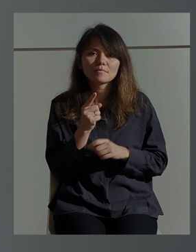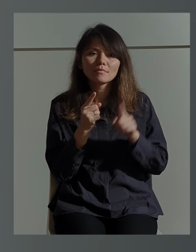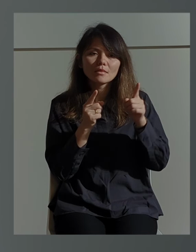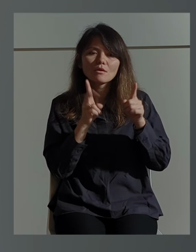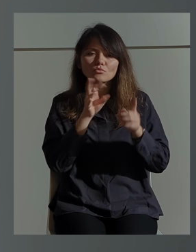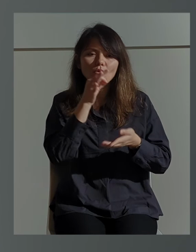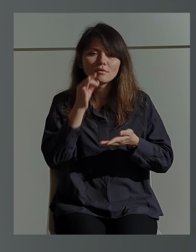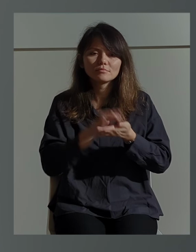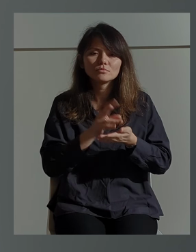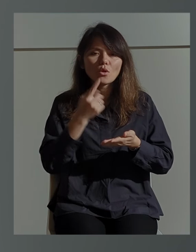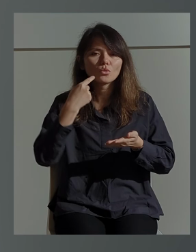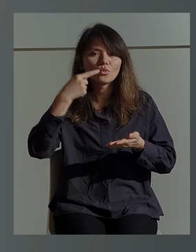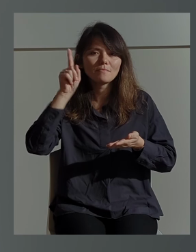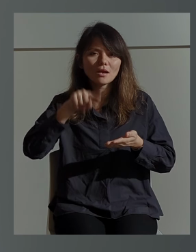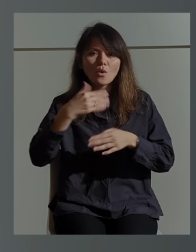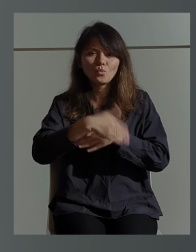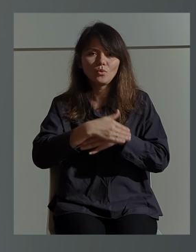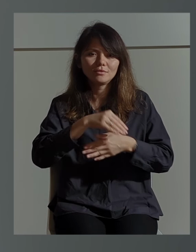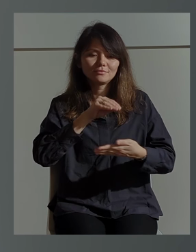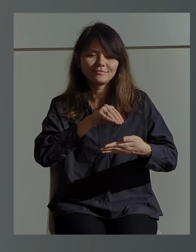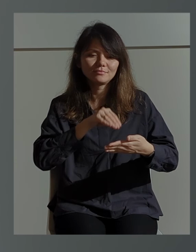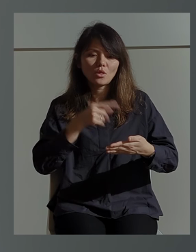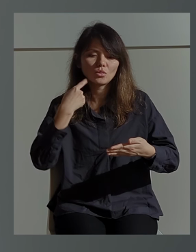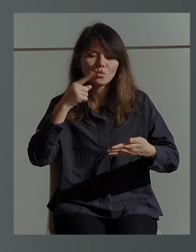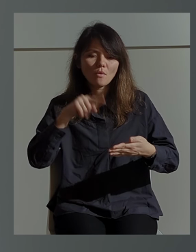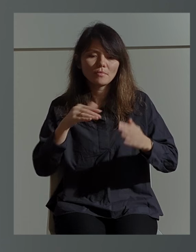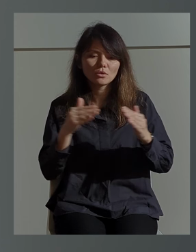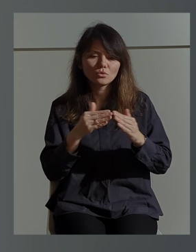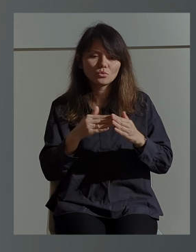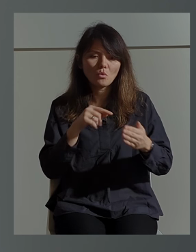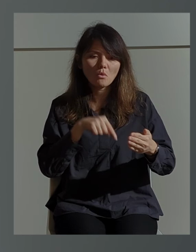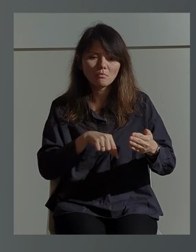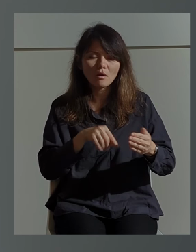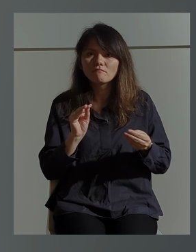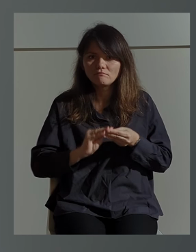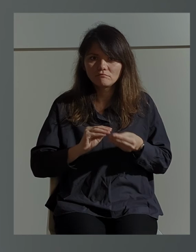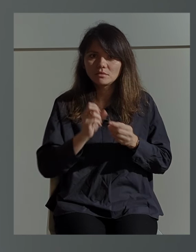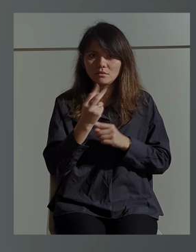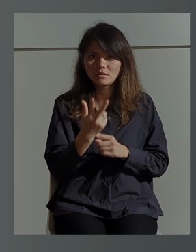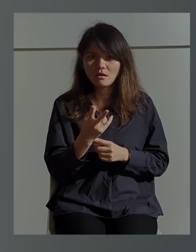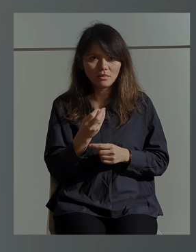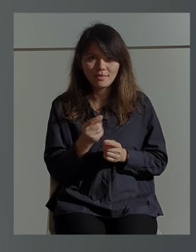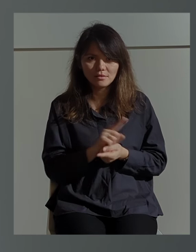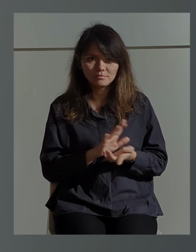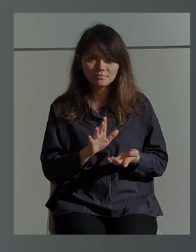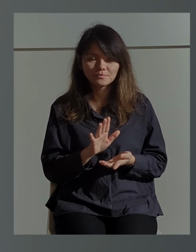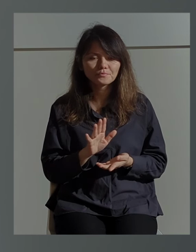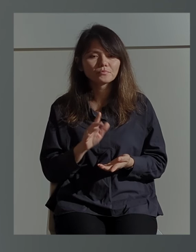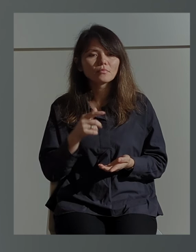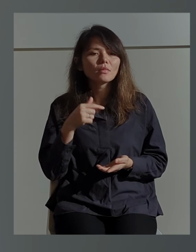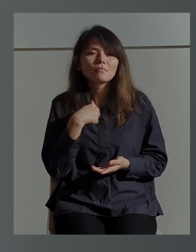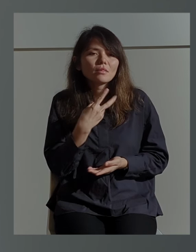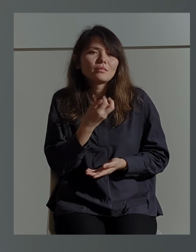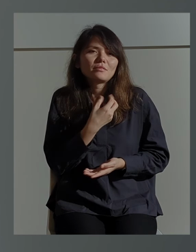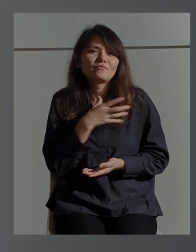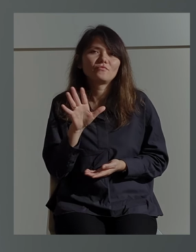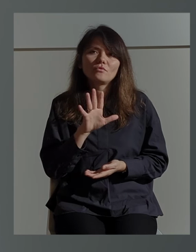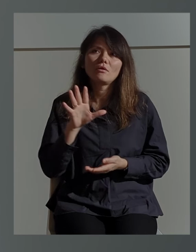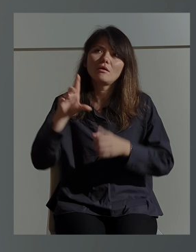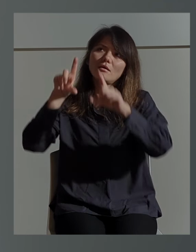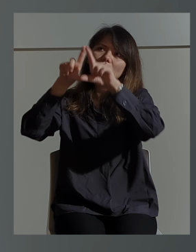открепляться нумерацию улиц номер дома не был изменён то есть ей не очень важно Какая